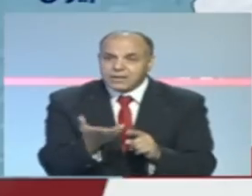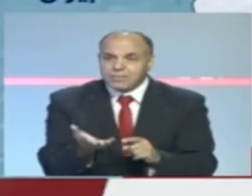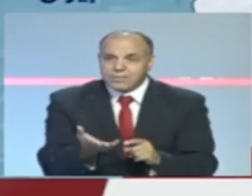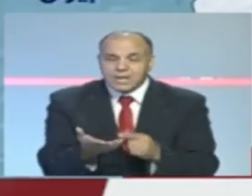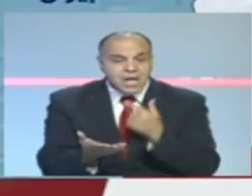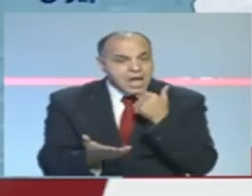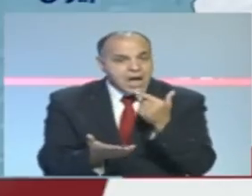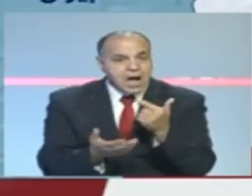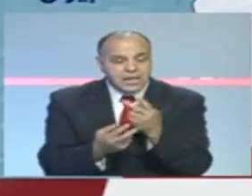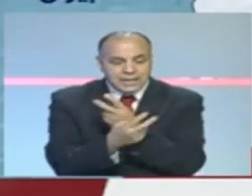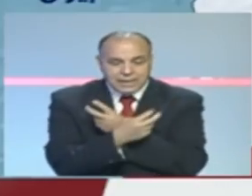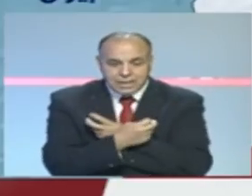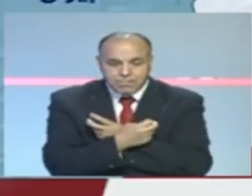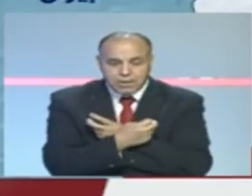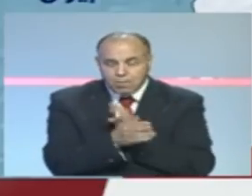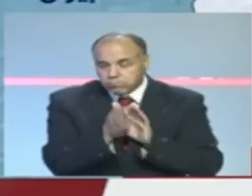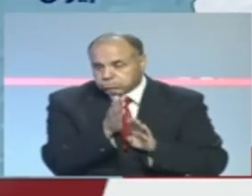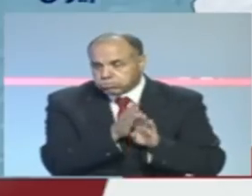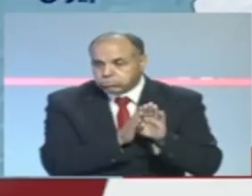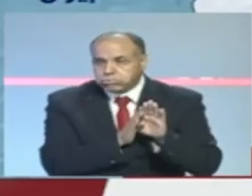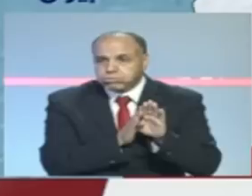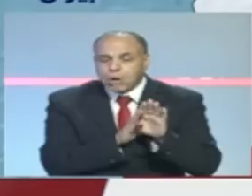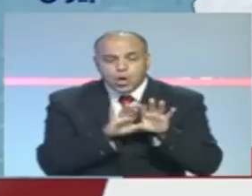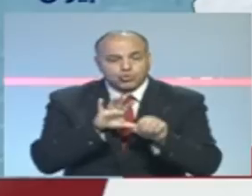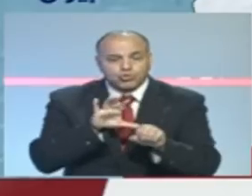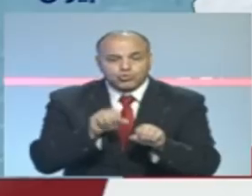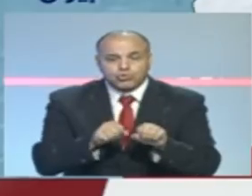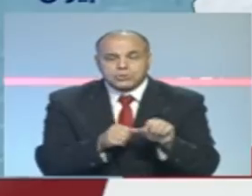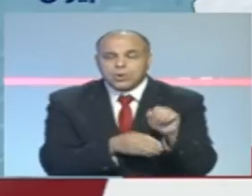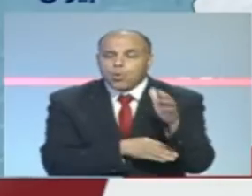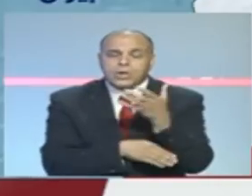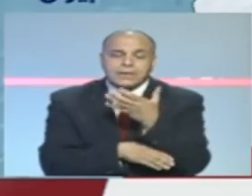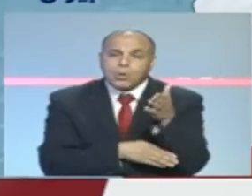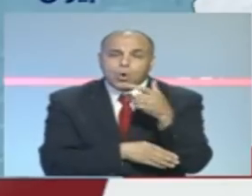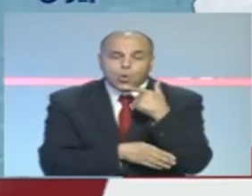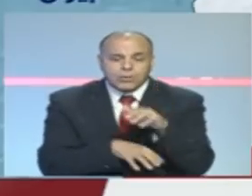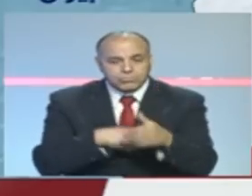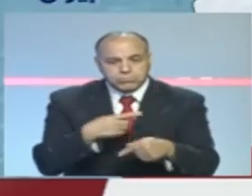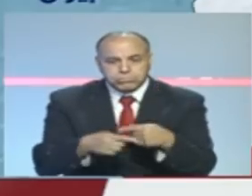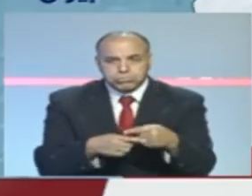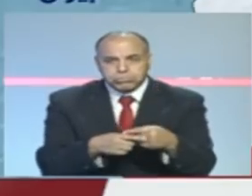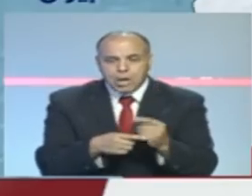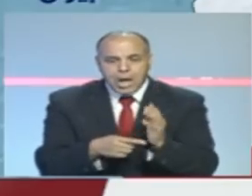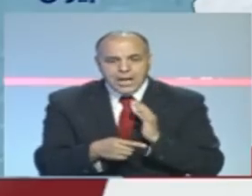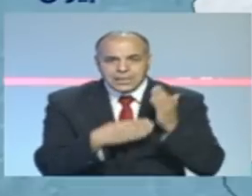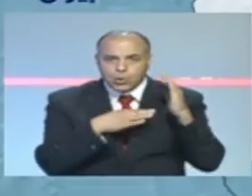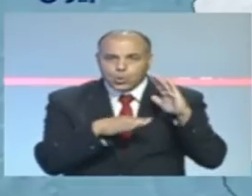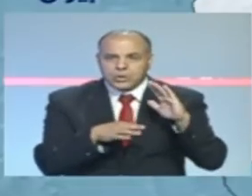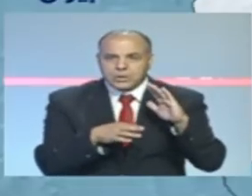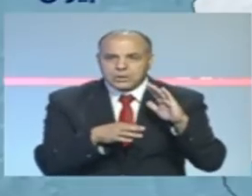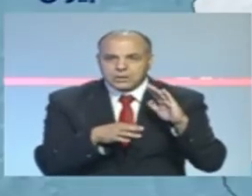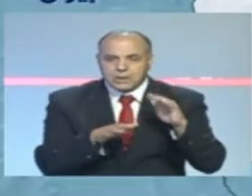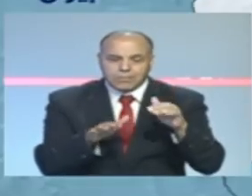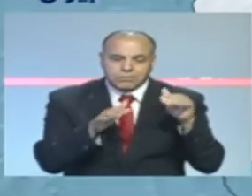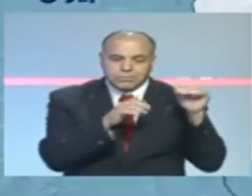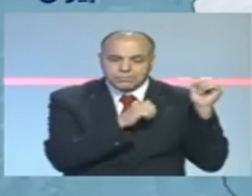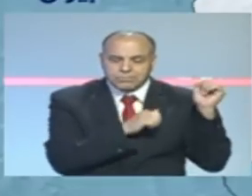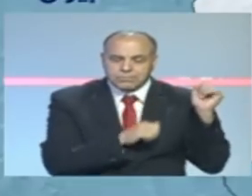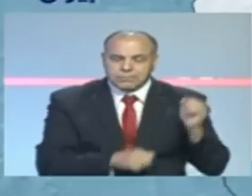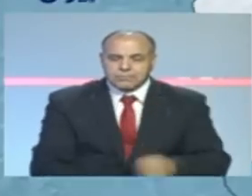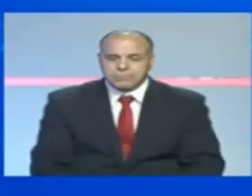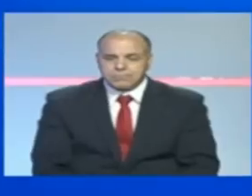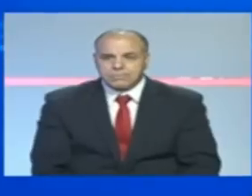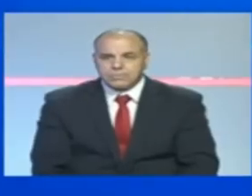وكانت طالبان صعدت حملتها للسيطره على البلاد مع استكمال القوات الاجنبيه انسحابها